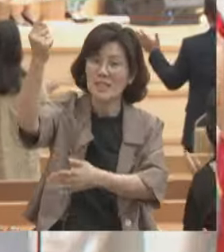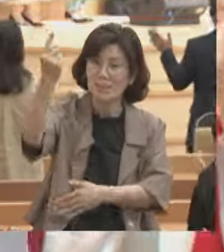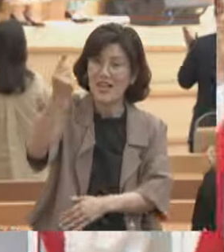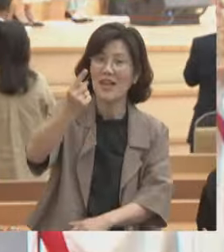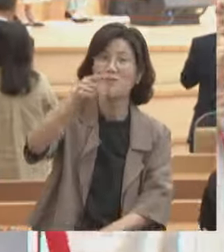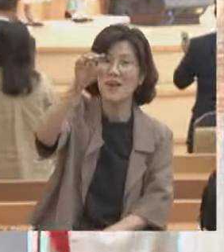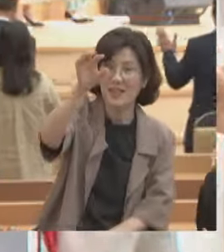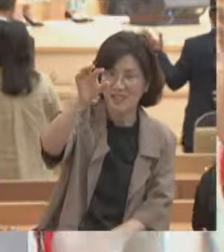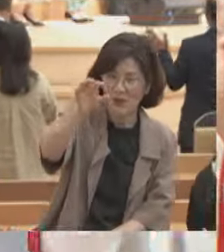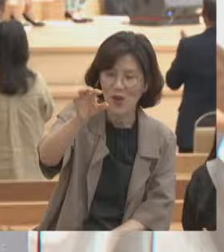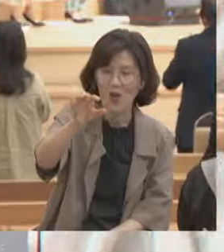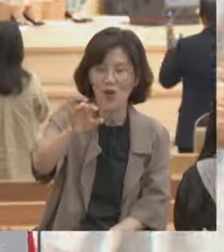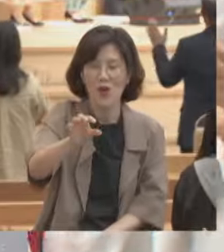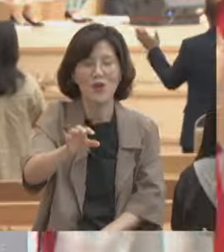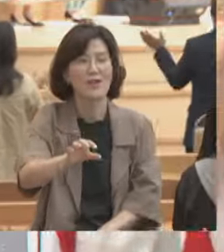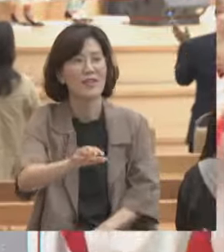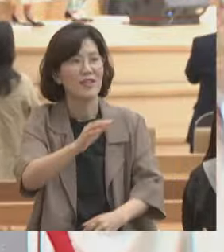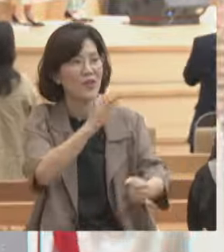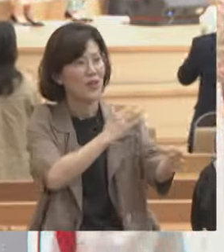주님의 임재 앞에서